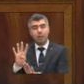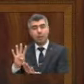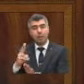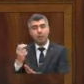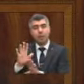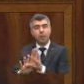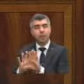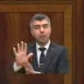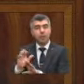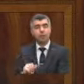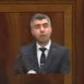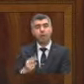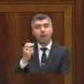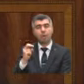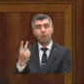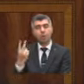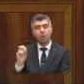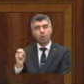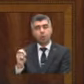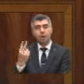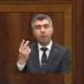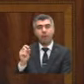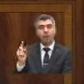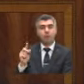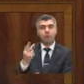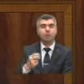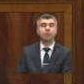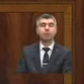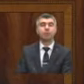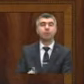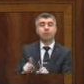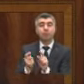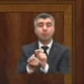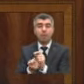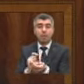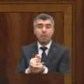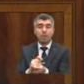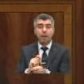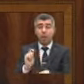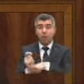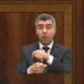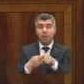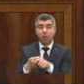2014-2015 إلى سنتي 2020-2021، حيث انتقلت بالوسط القروي